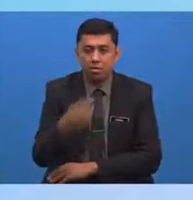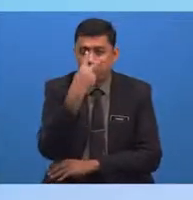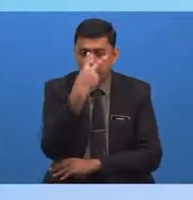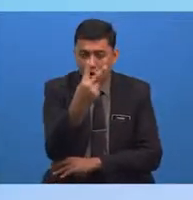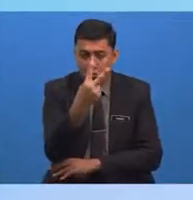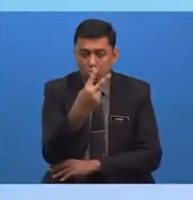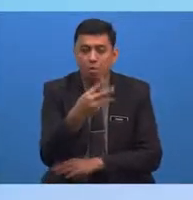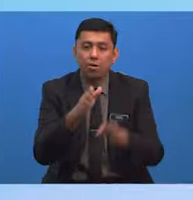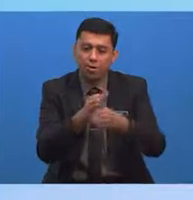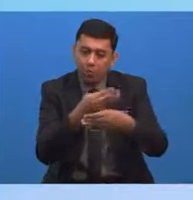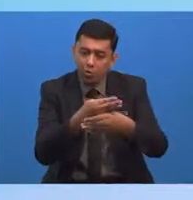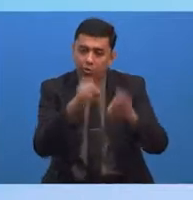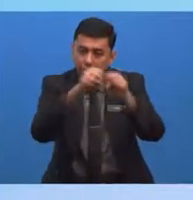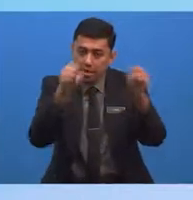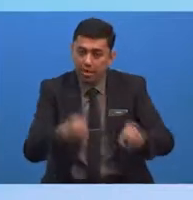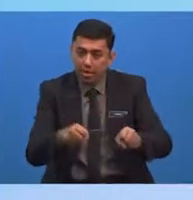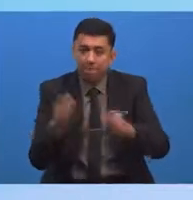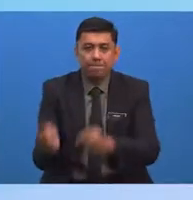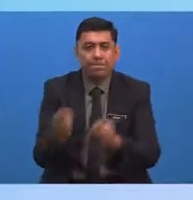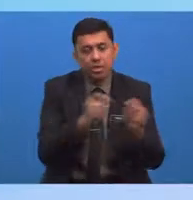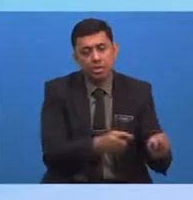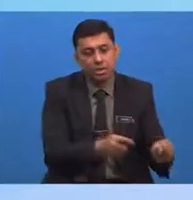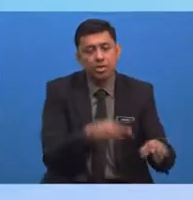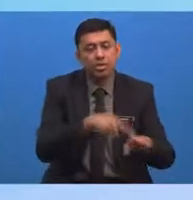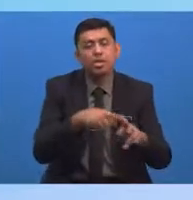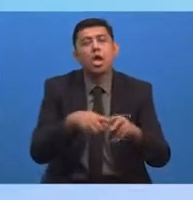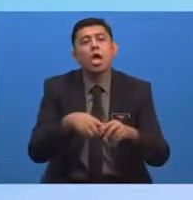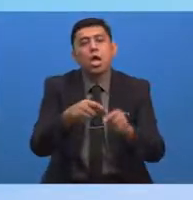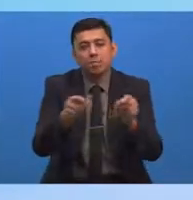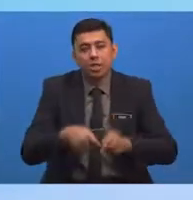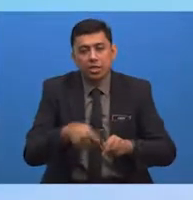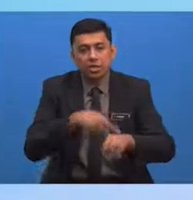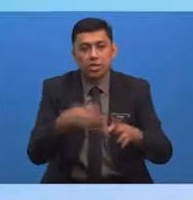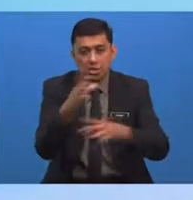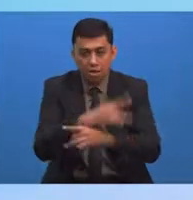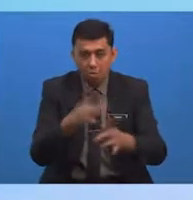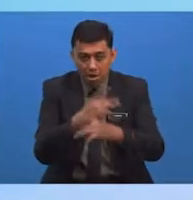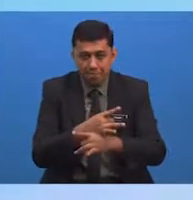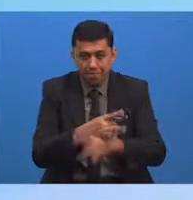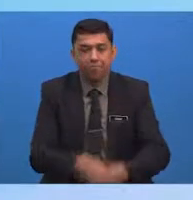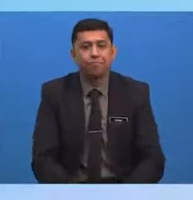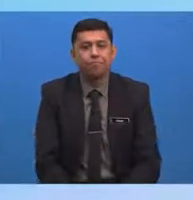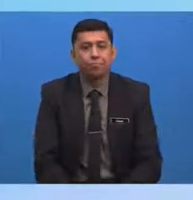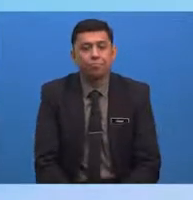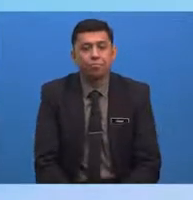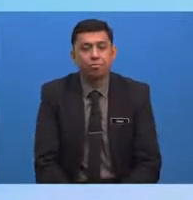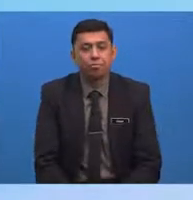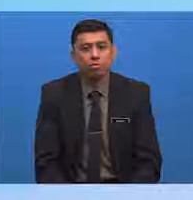pula bentuk sistem pentadbiran tempatan di Sarawak, Bumi Kenyalang ini.